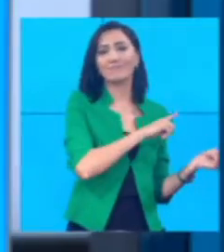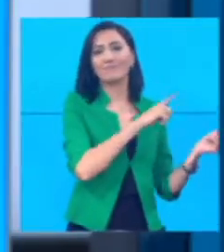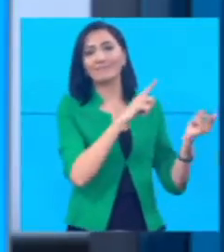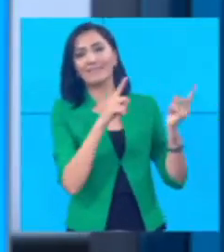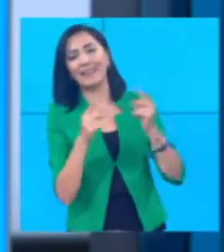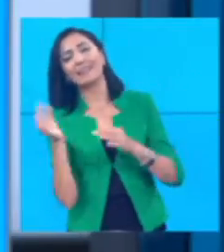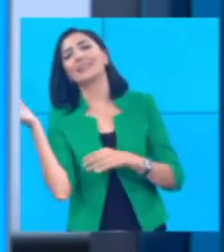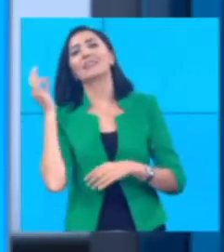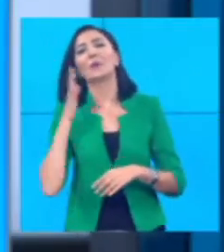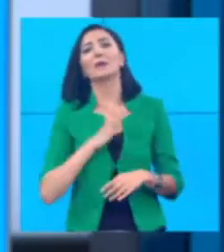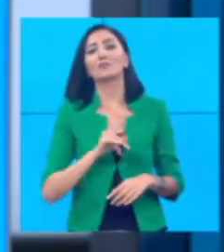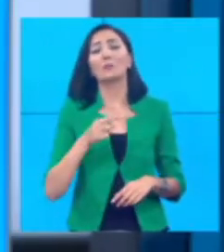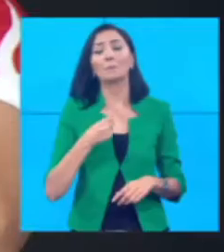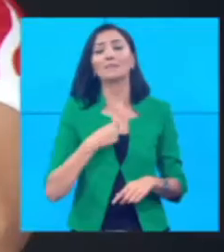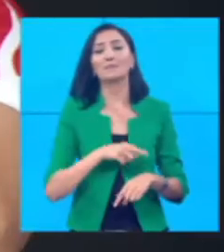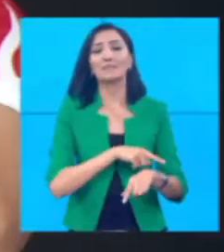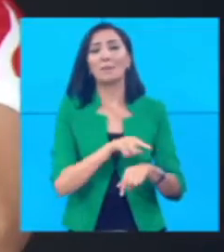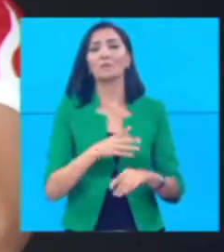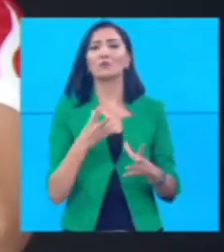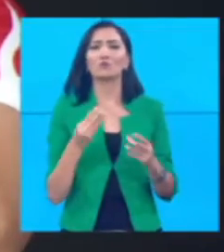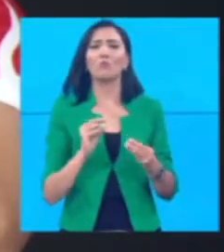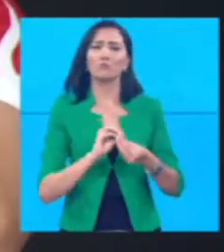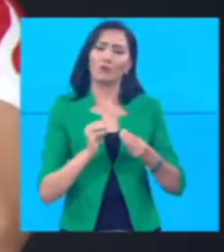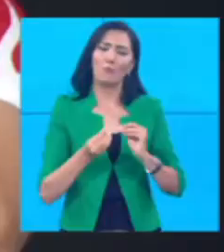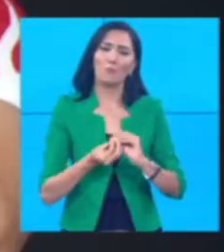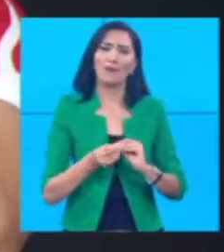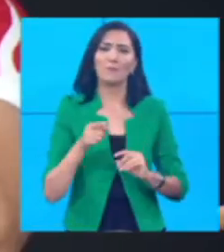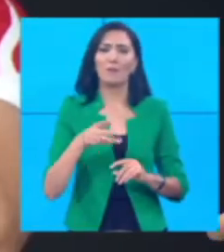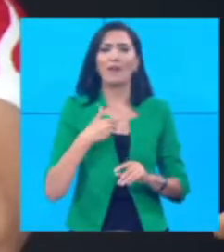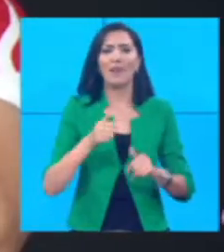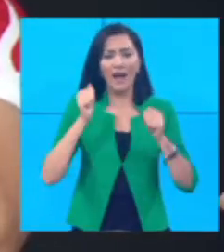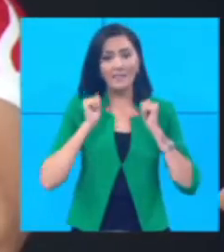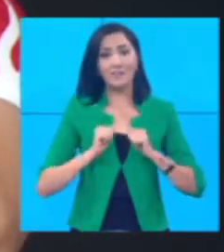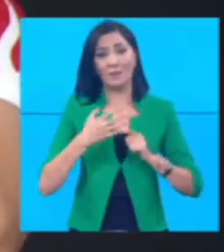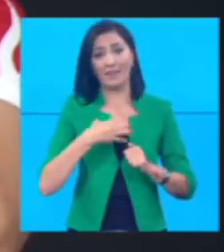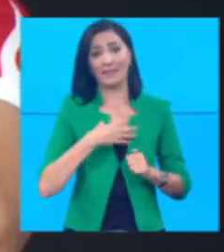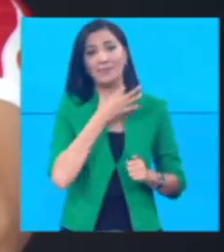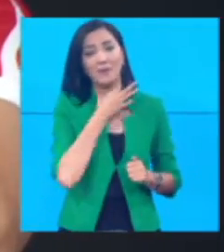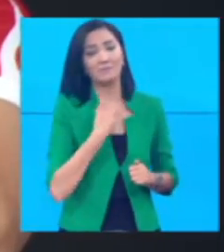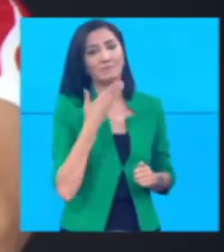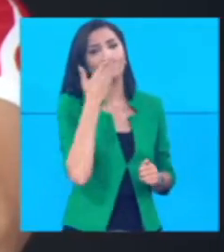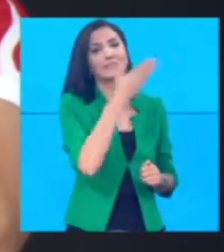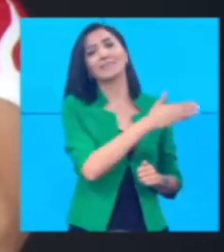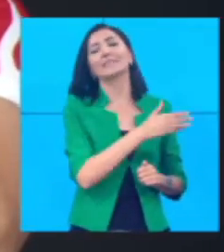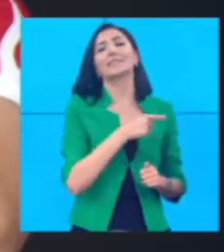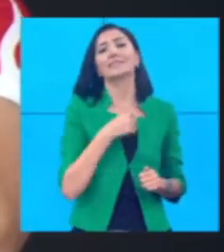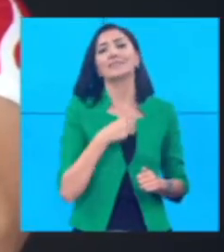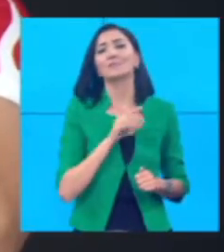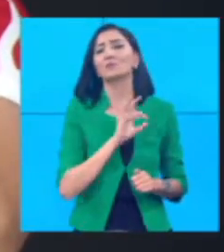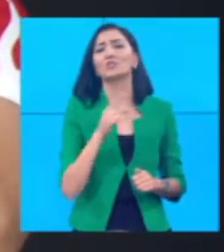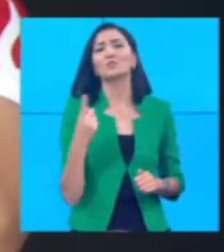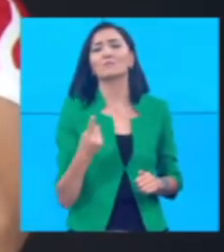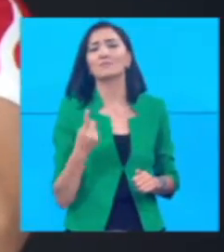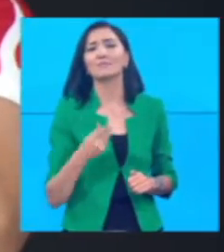gelişini biraz dinlemek istiyorum. Aslında bizim zamanımızda çok sıkıntılı bir dönemdi. Yani ben antrenmanlara kendi imkanlarımla gidiyordum.